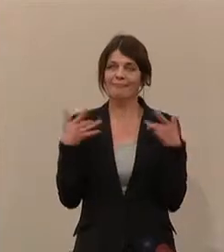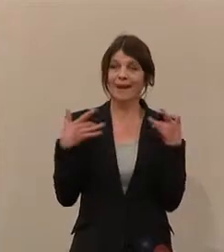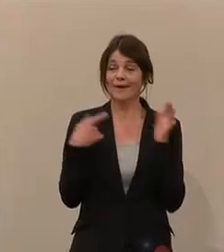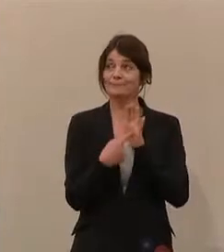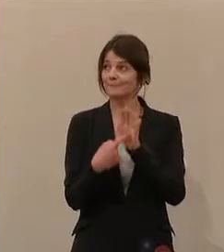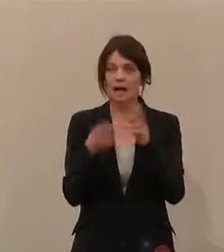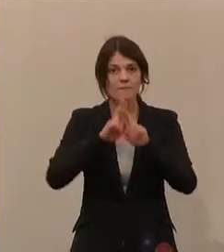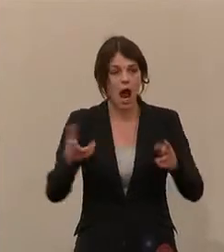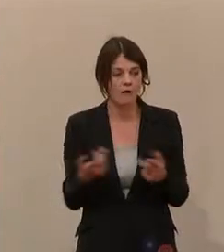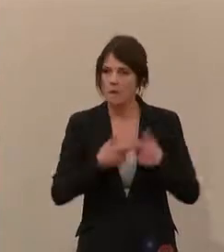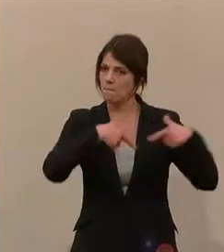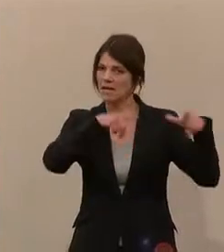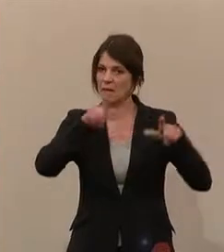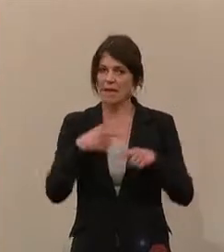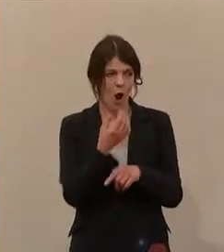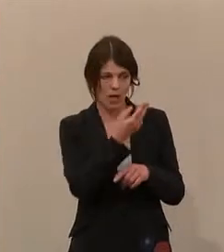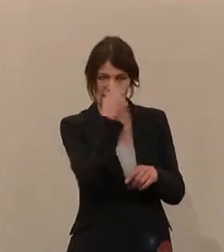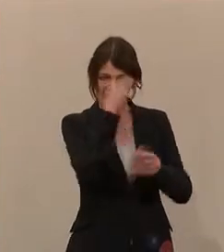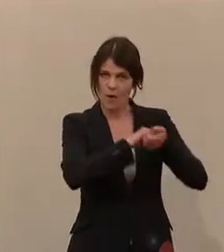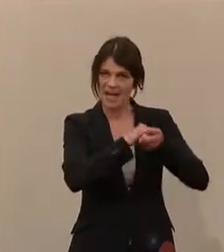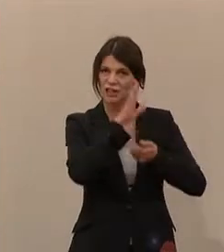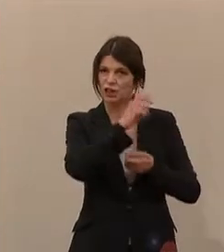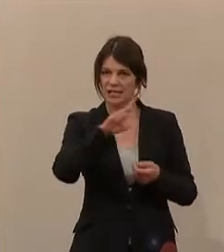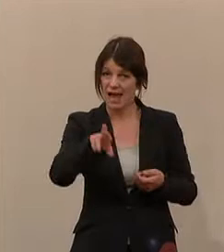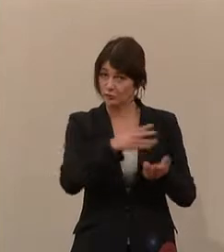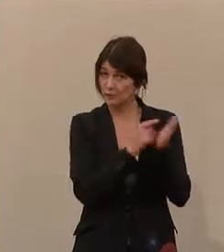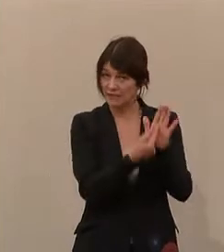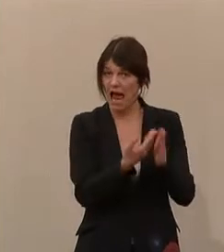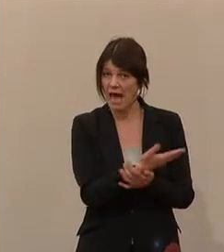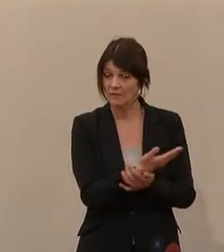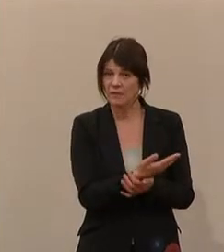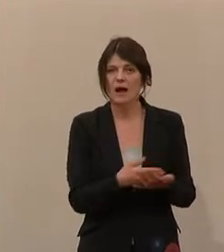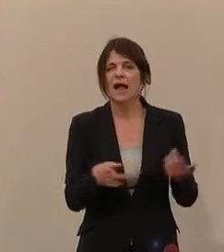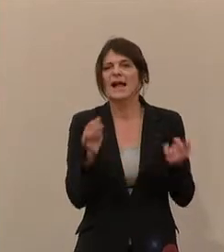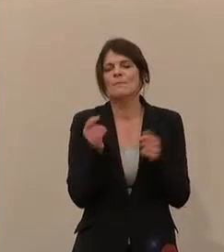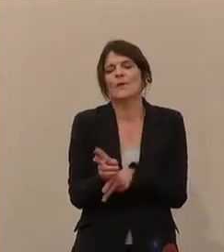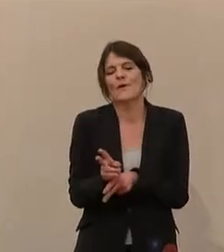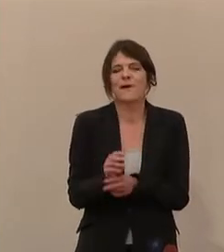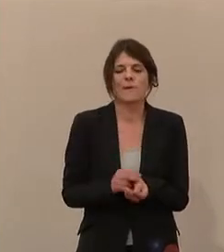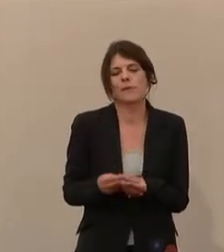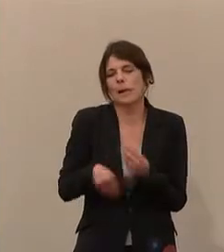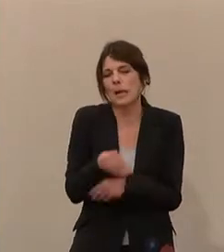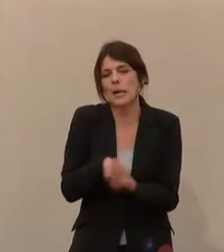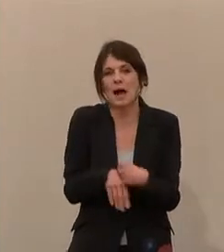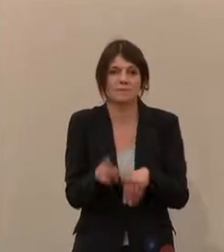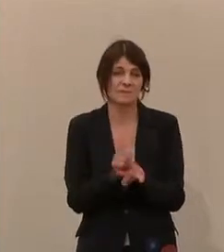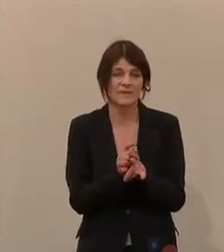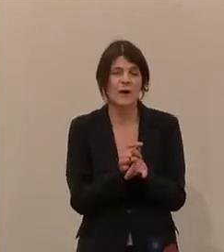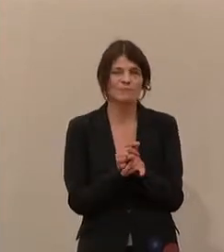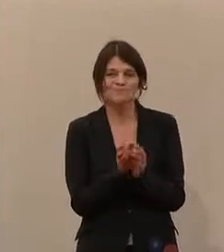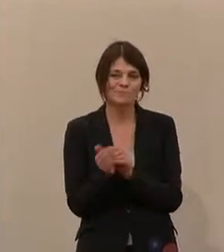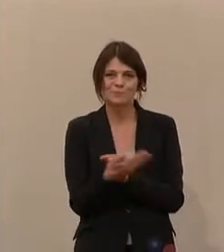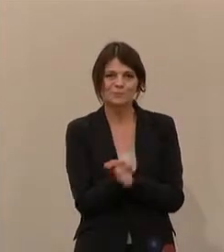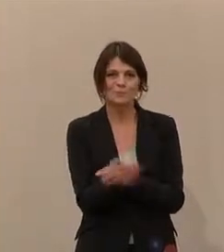schon bei den Bildern zum Ausdruck kommen, die heute der Kollege Schieder gezeigt hat. Nämlich immer ein bisschen schwindeln, es ist nicht immer die Wahrheit. Und